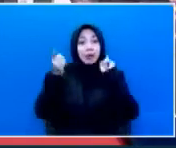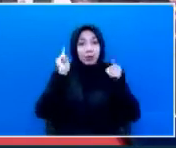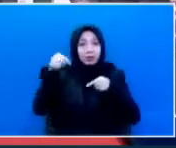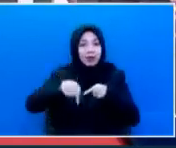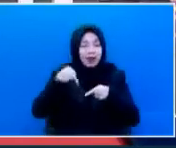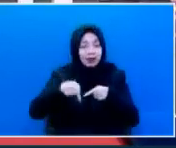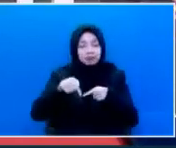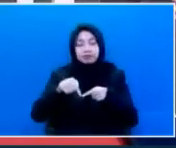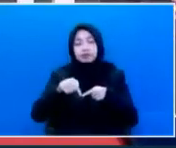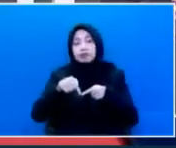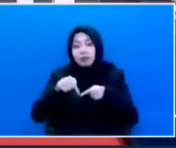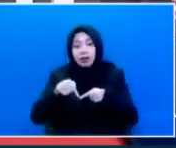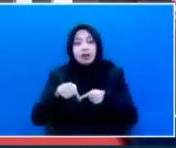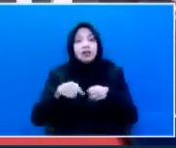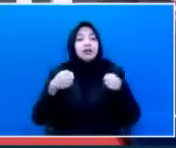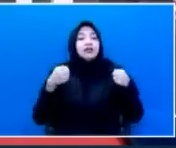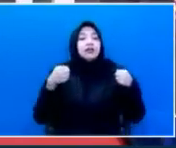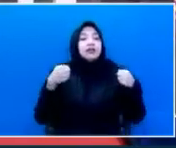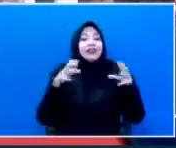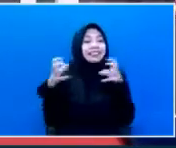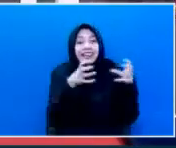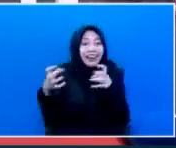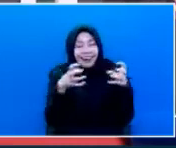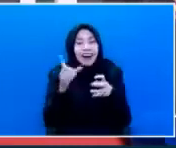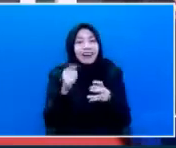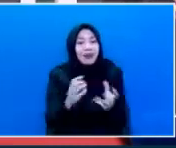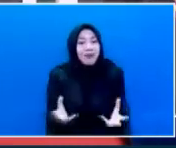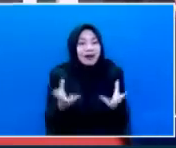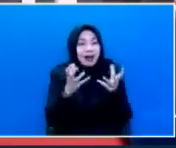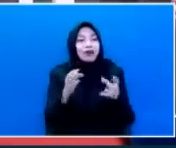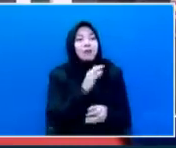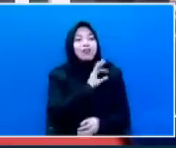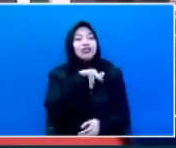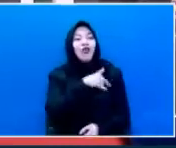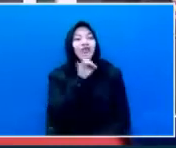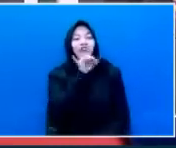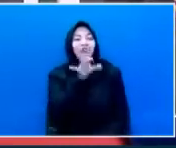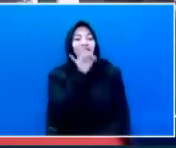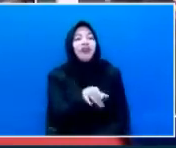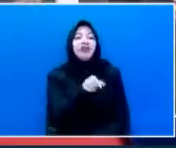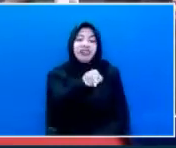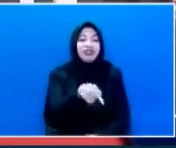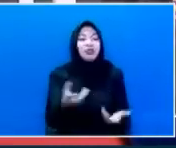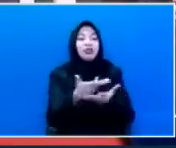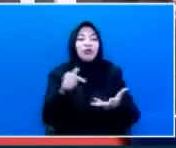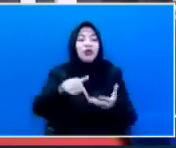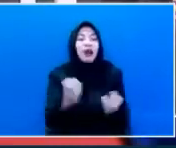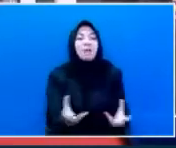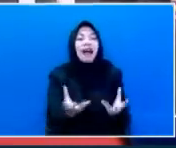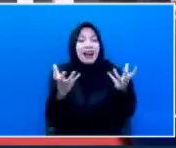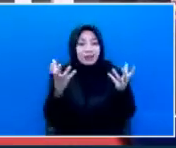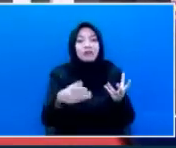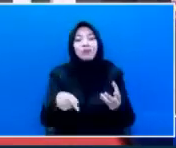kondisinya yang sudah panas sehingga akhirnya me-mention ya yang sudah panas ini jangan dipanas-panasi Apalagi setelah putranya Gibran